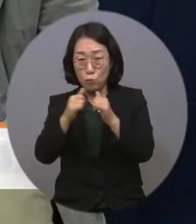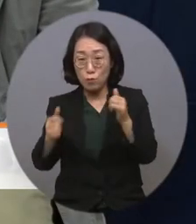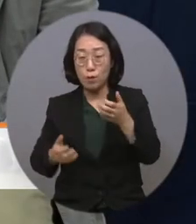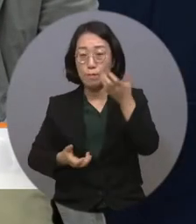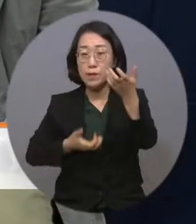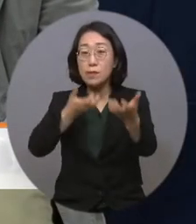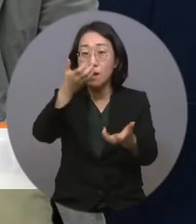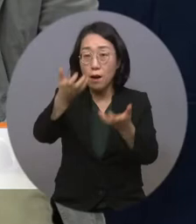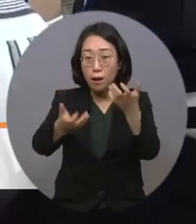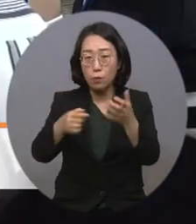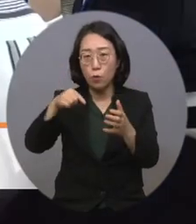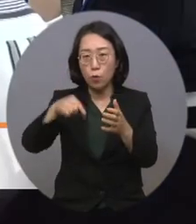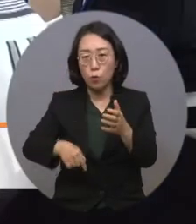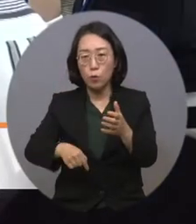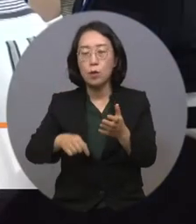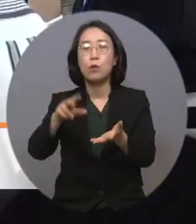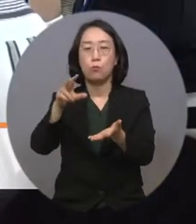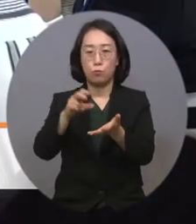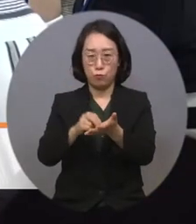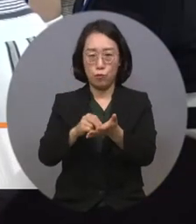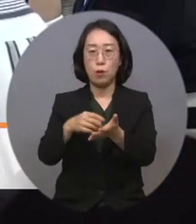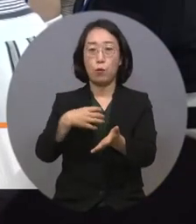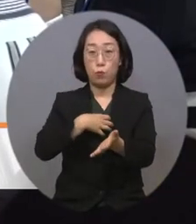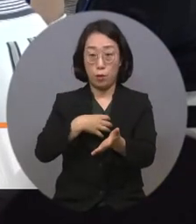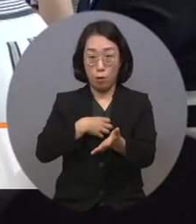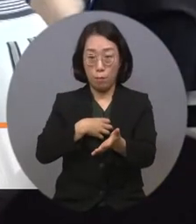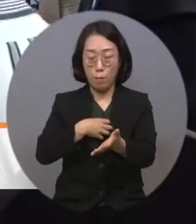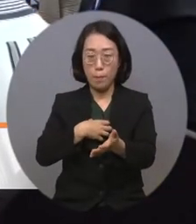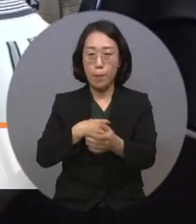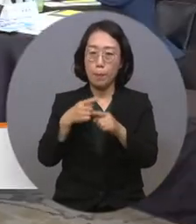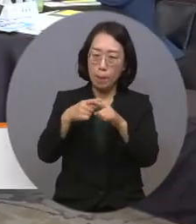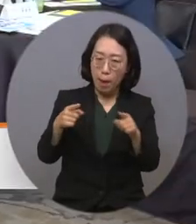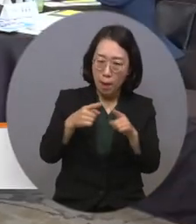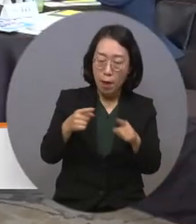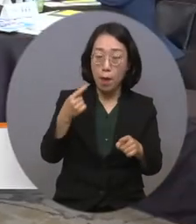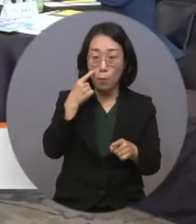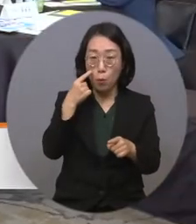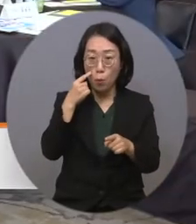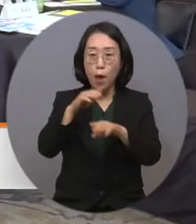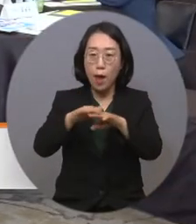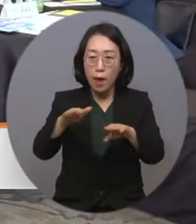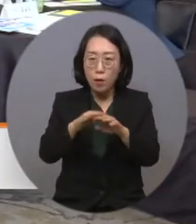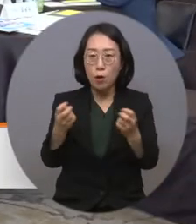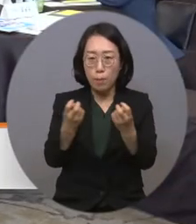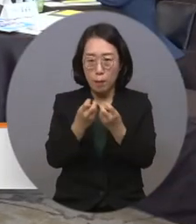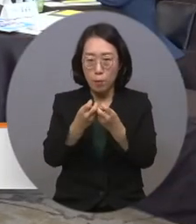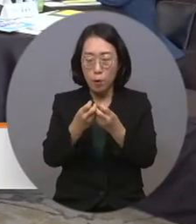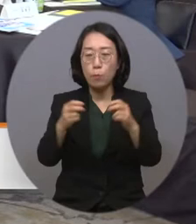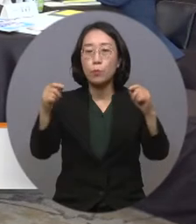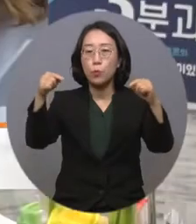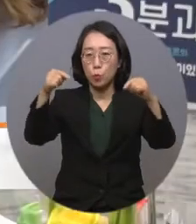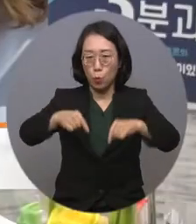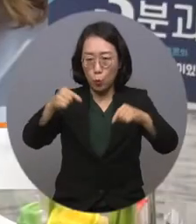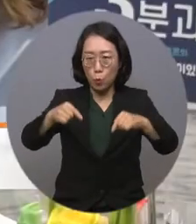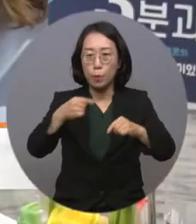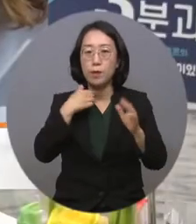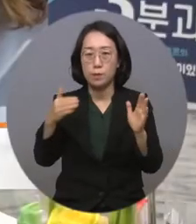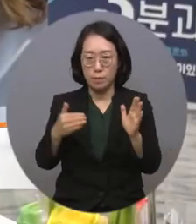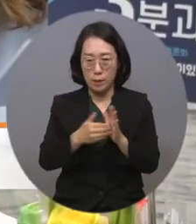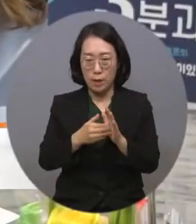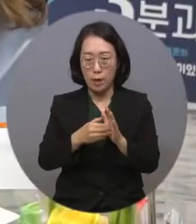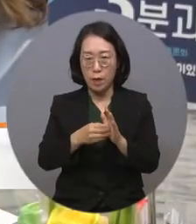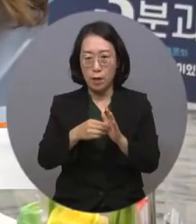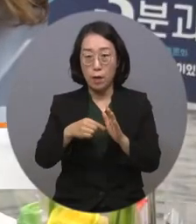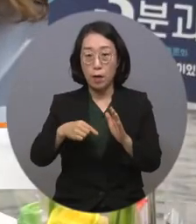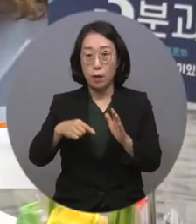지역의 인구 위기 상황을 시민과 함께 진단하고 해결 방안을 모색하는 자리로 마련됐습니다. 정책